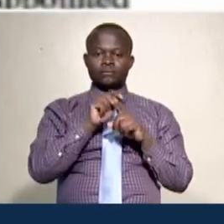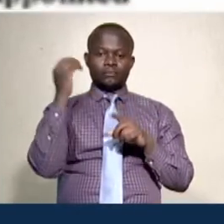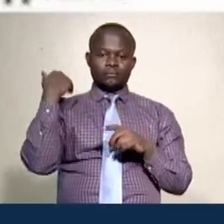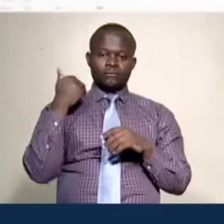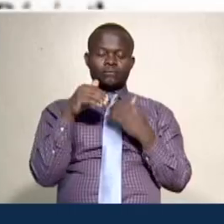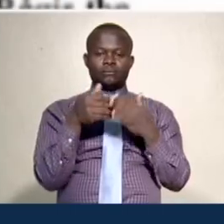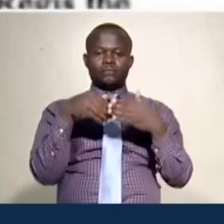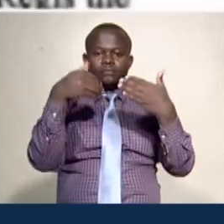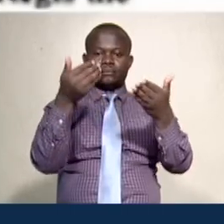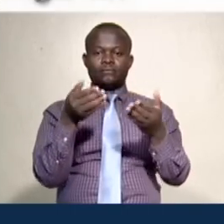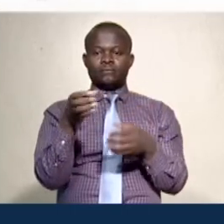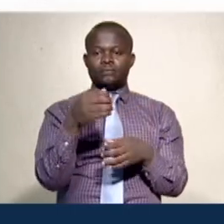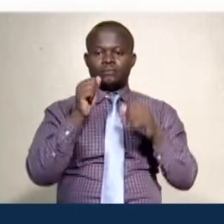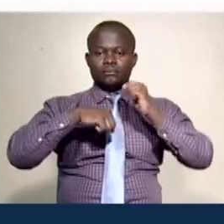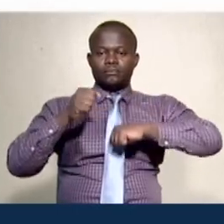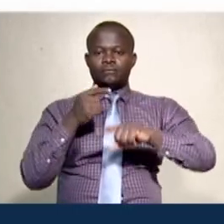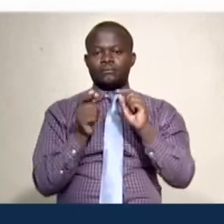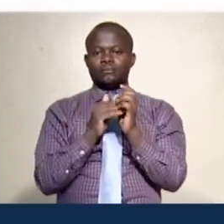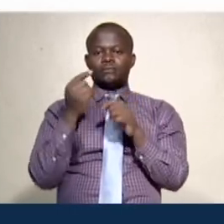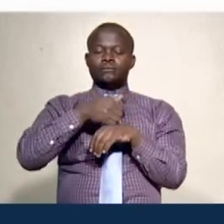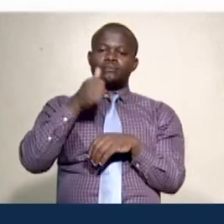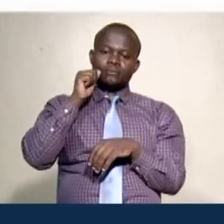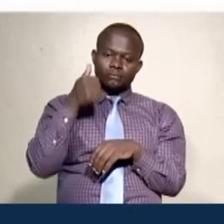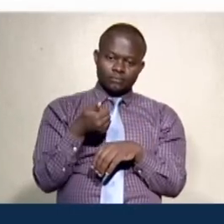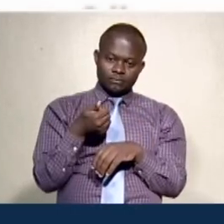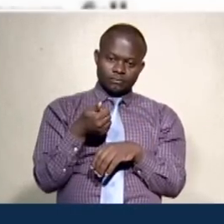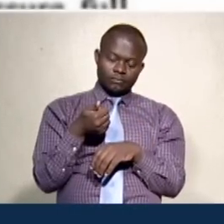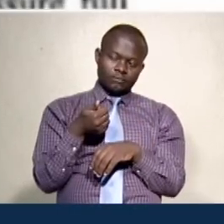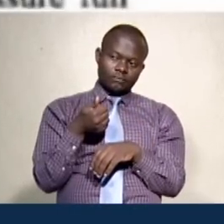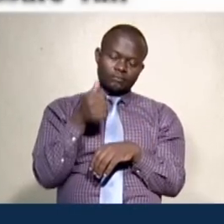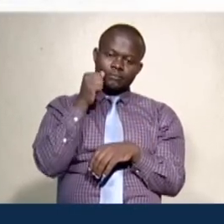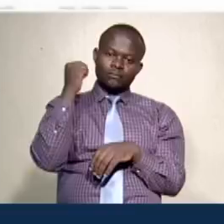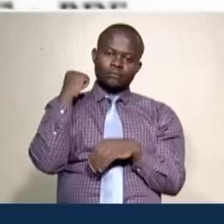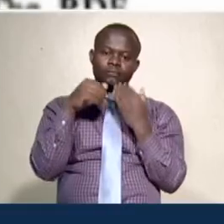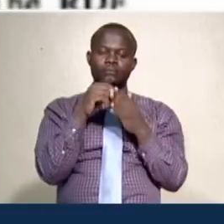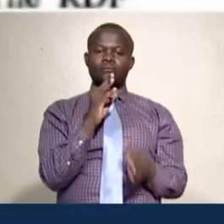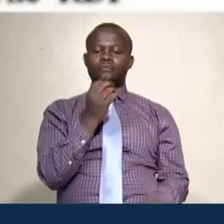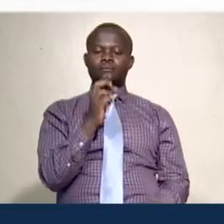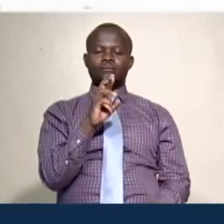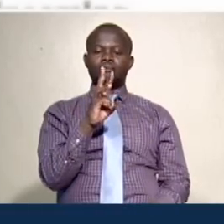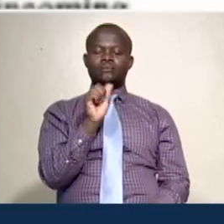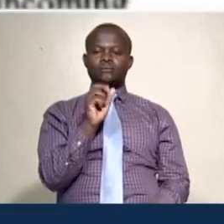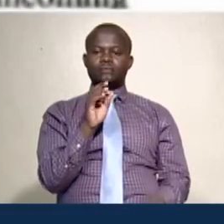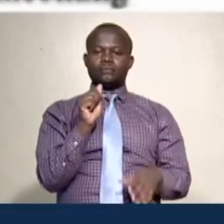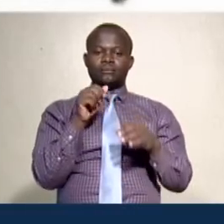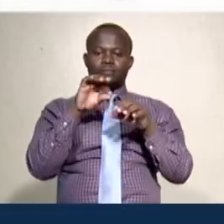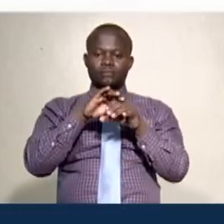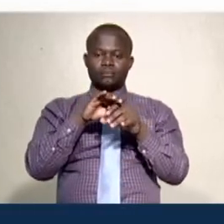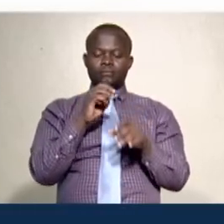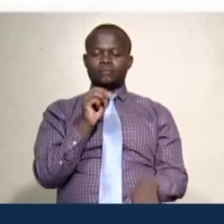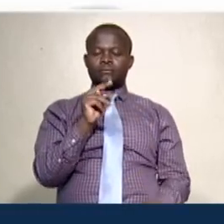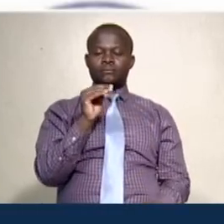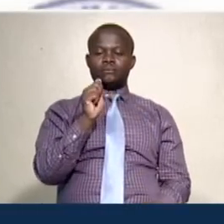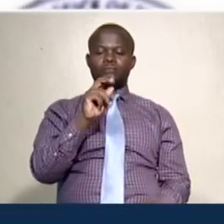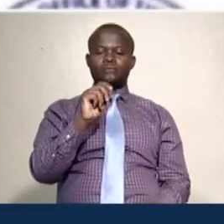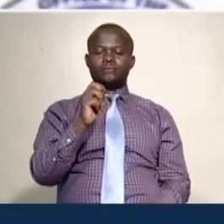banayihesheje igikombe cya shampiyona. Gusa ku munsi w'ejo nyuma y'inteko rusange ya Ferwafa yatorewemo Munyantwari Alphonse, twaramwegereye